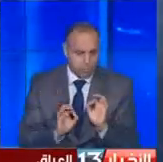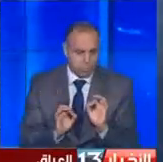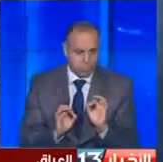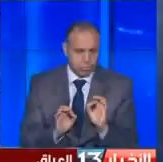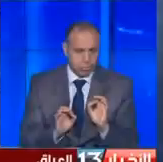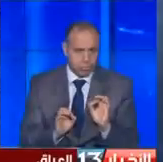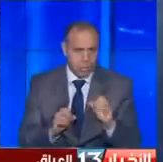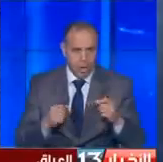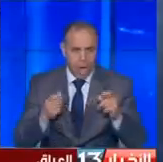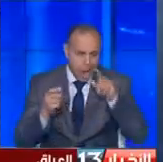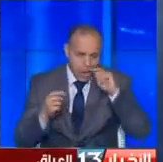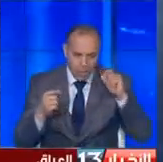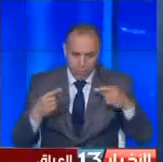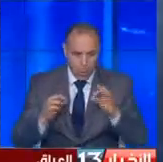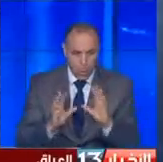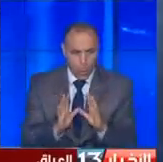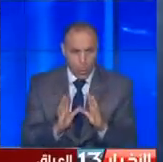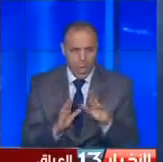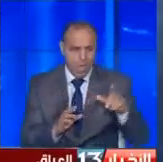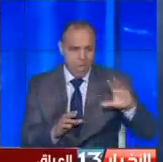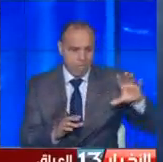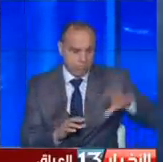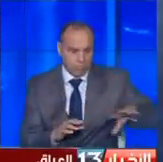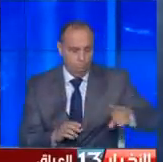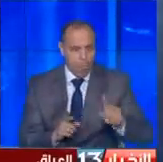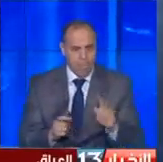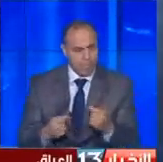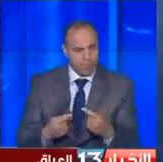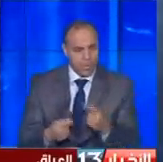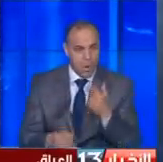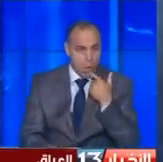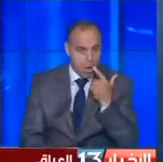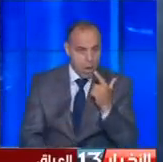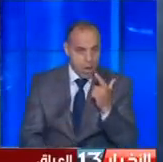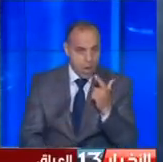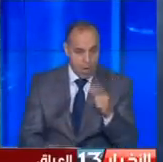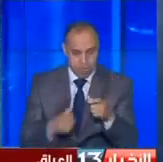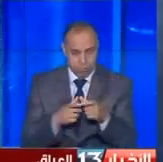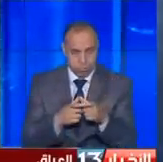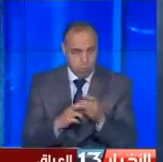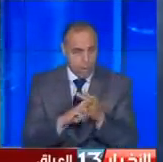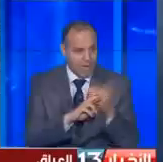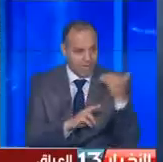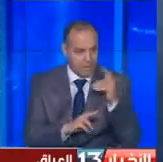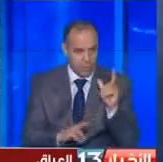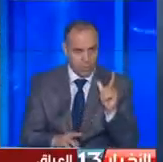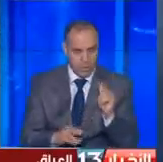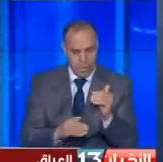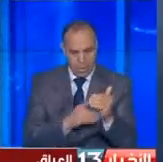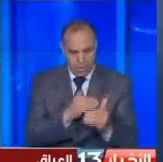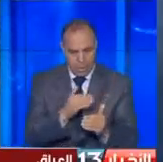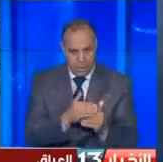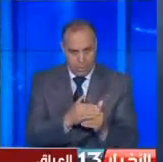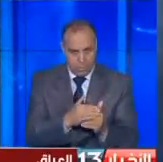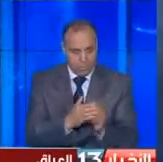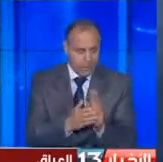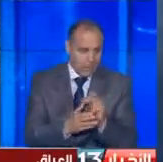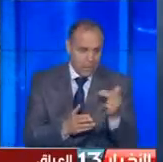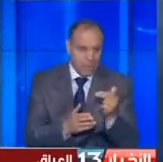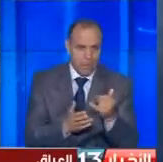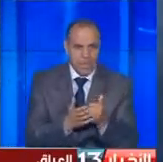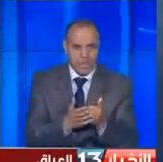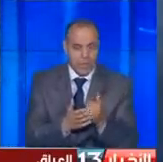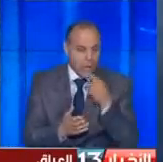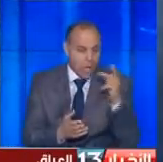جانب المقاتلين الأكراد المتواجدين في المنطقة، وأشار أن فرقة الرد السريع تقدمت في الجانب بالغربي من